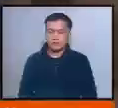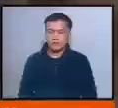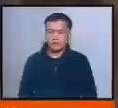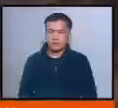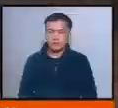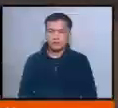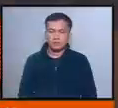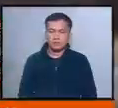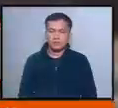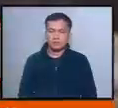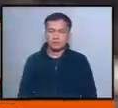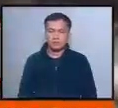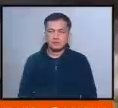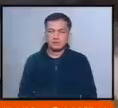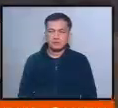Kawalang yan.